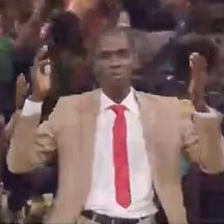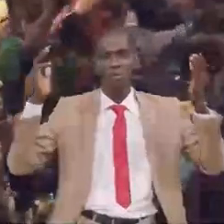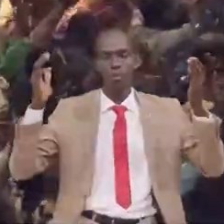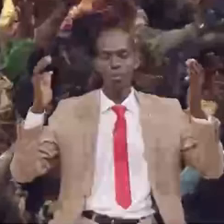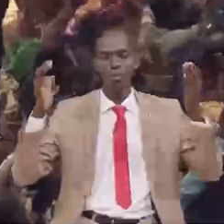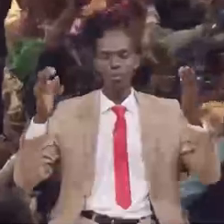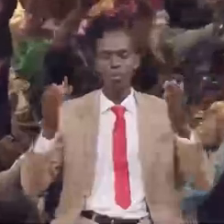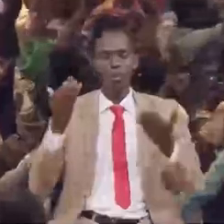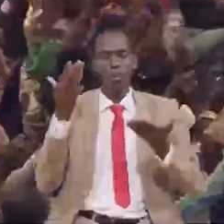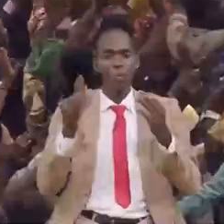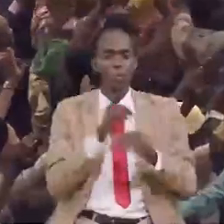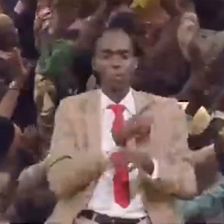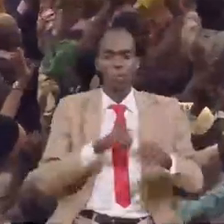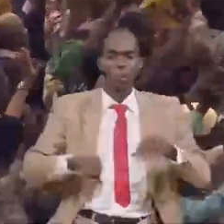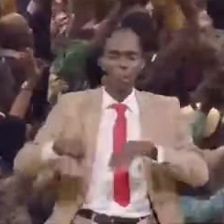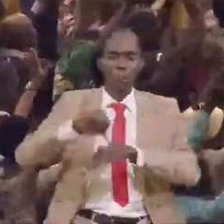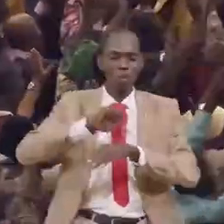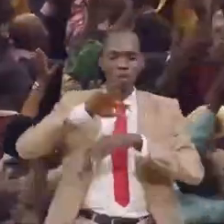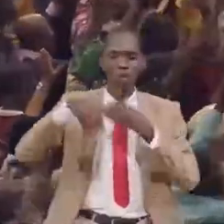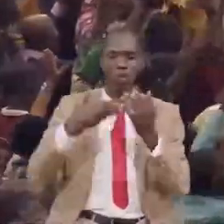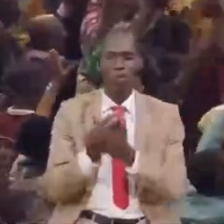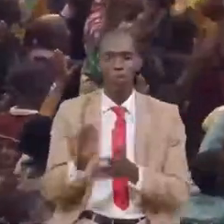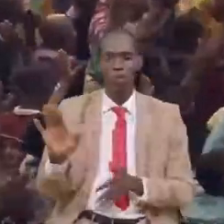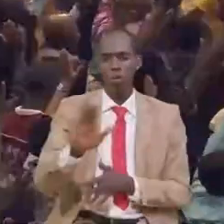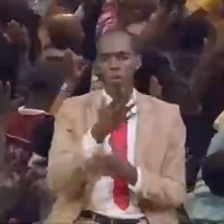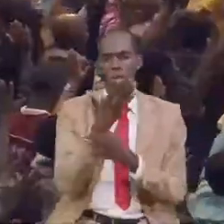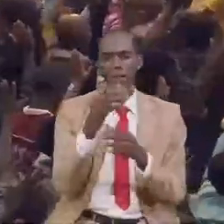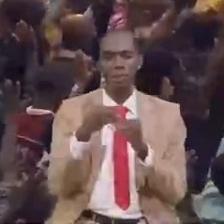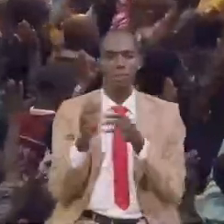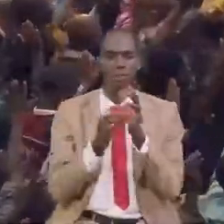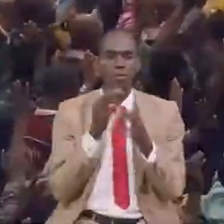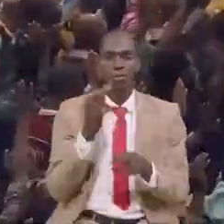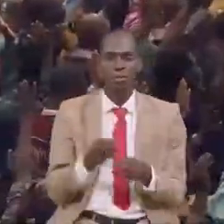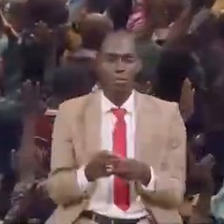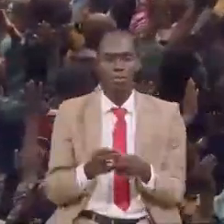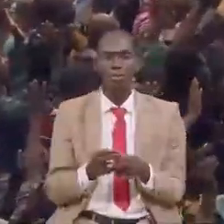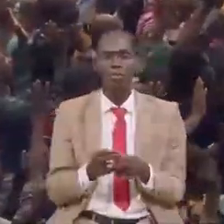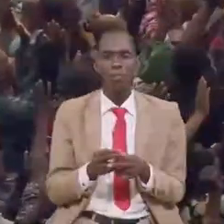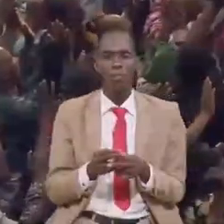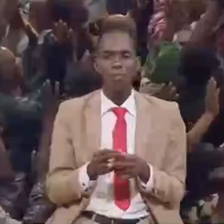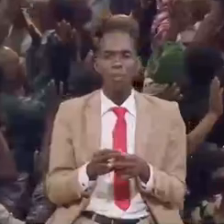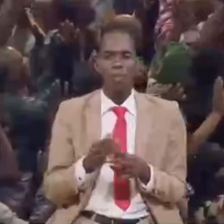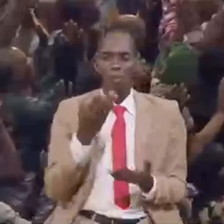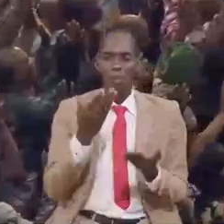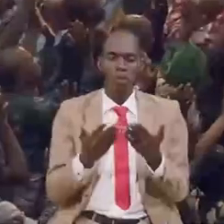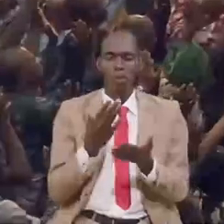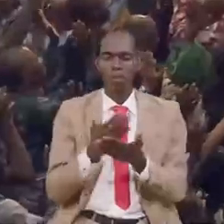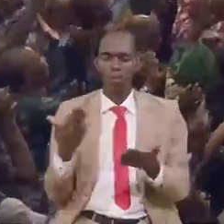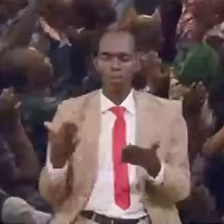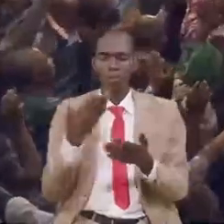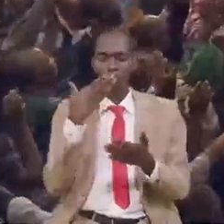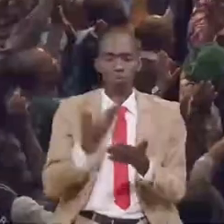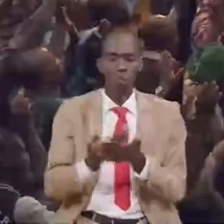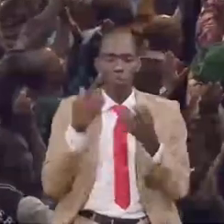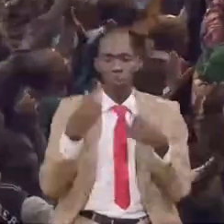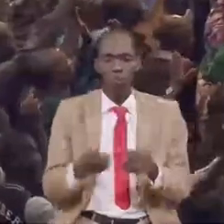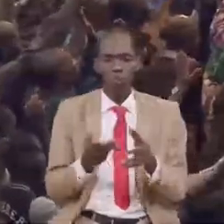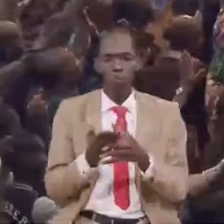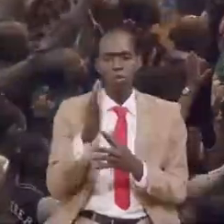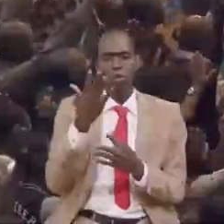puisse le Seigneur oindre toutes vos mains. Que quelque chose de bon